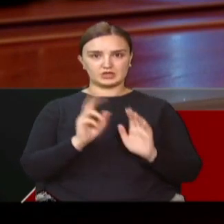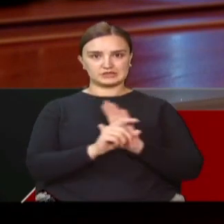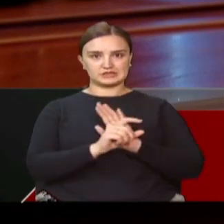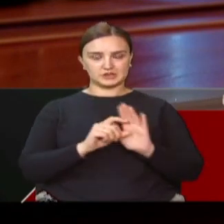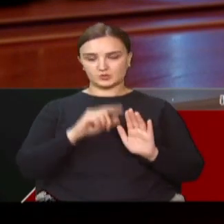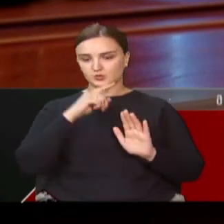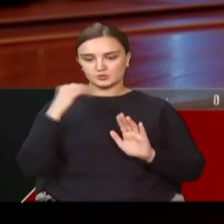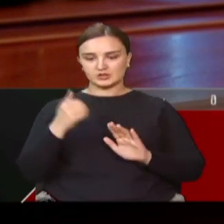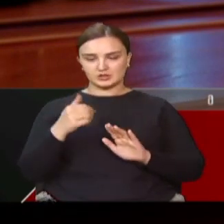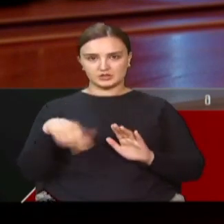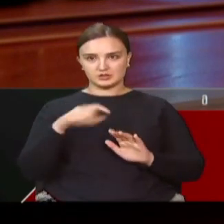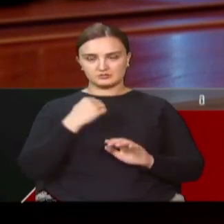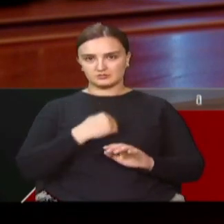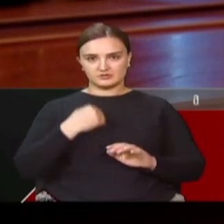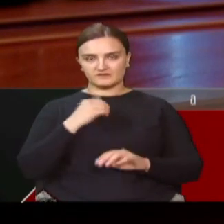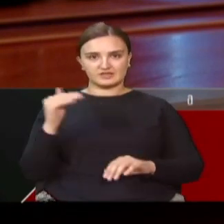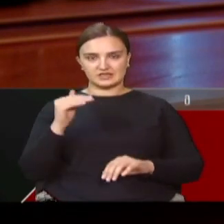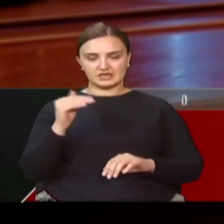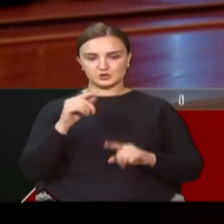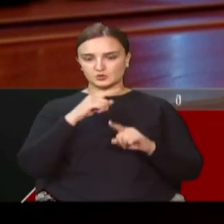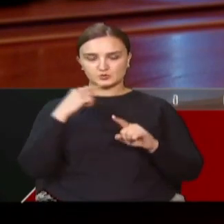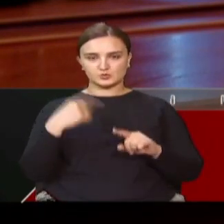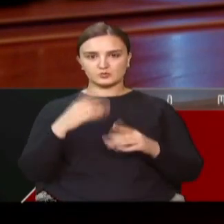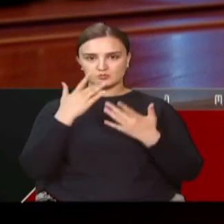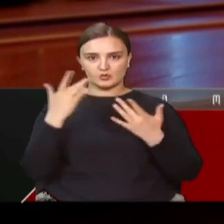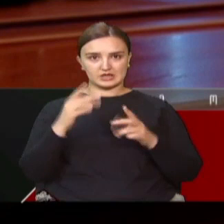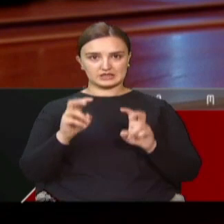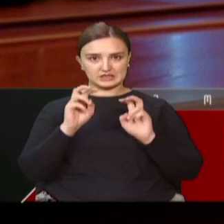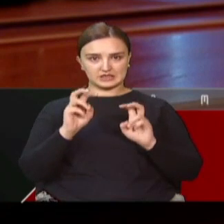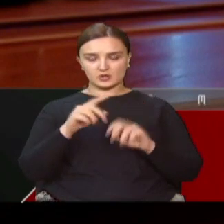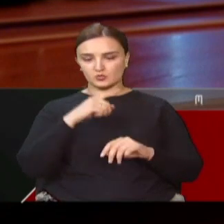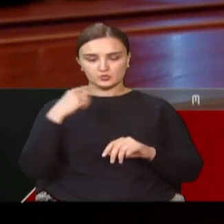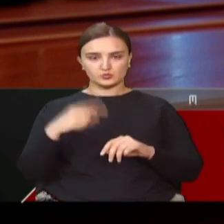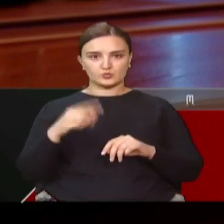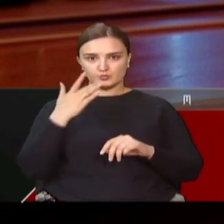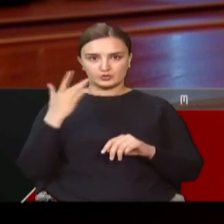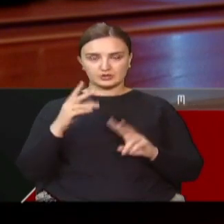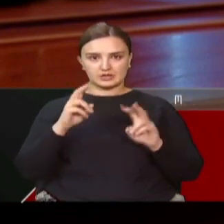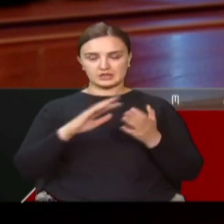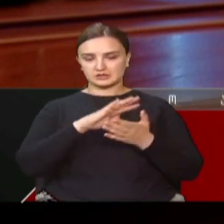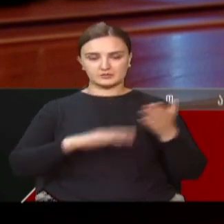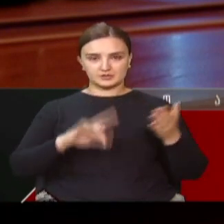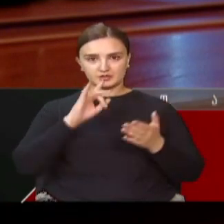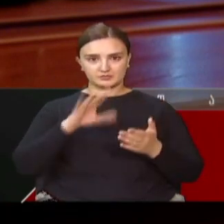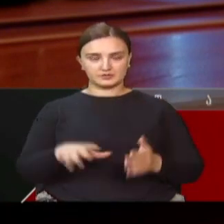ერთ ტუფლებიდან ხდებიან რუსეთის ფედერაციას და პრორუსულ პოლიტიკაზე. პრორუსული პოლიტიკის გაგრძელება არ იქნება